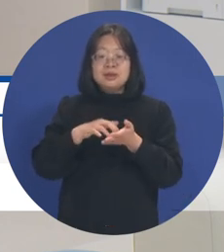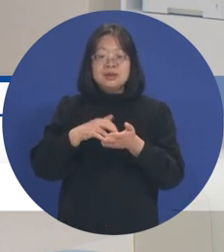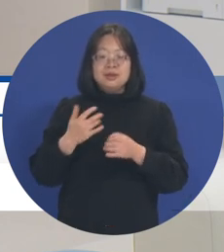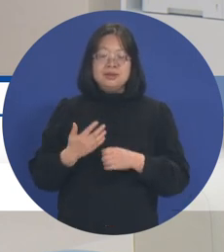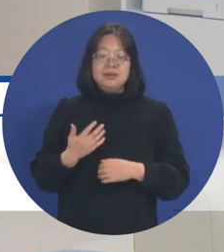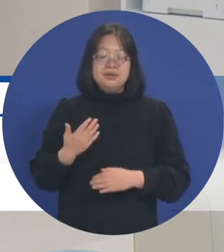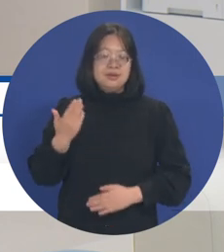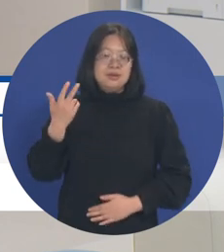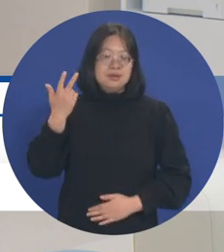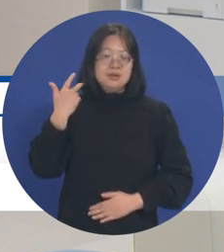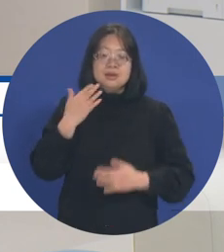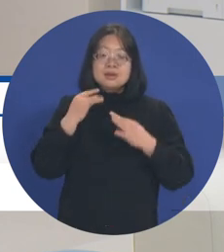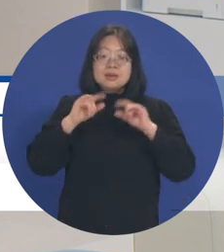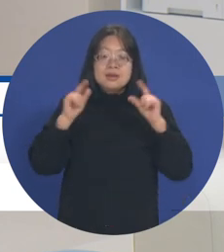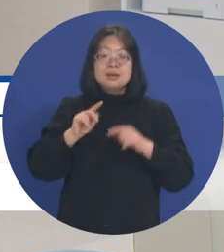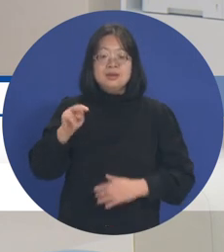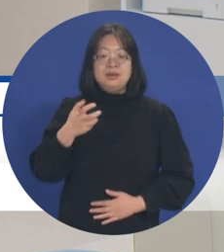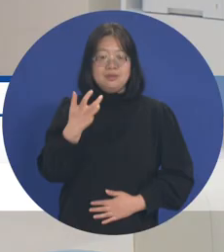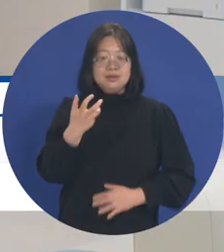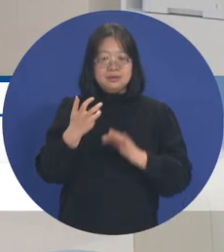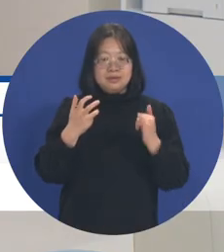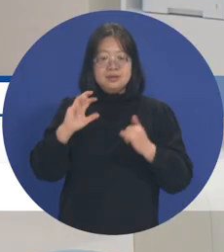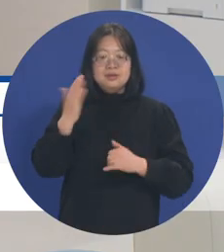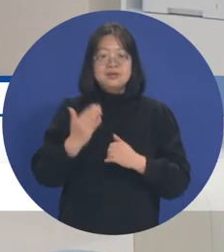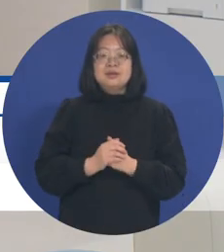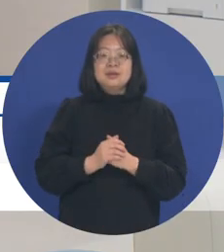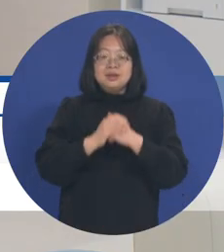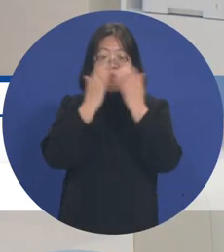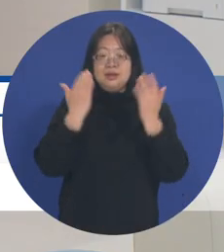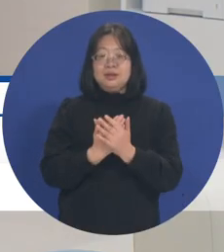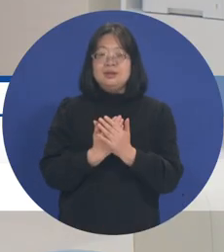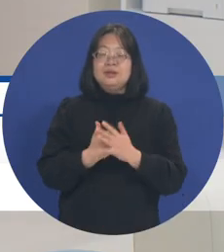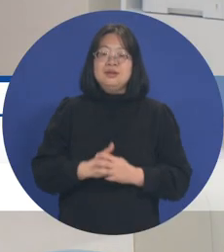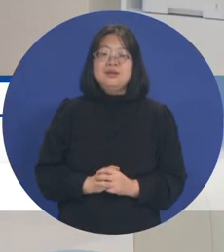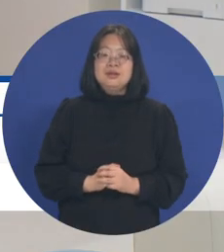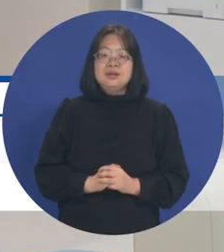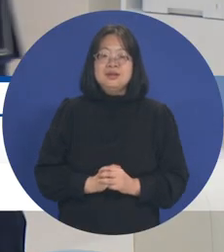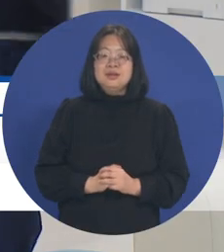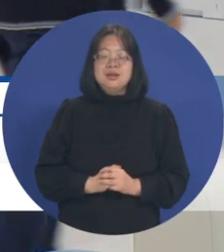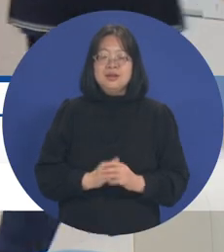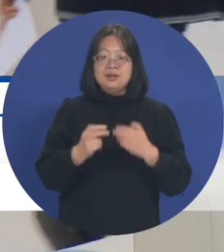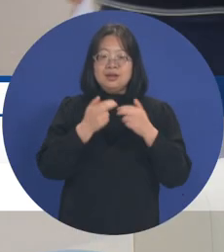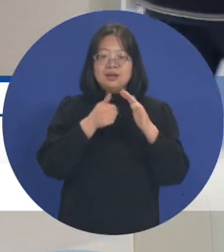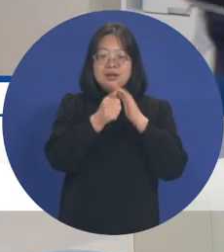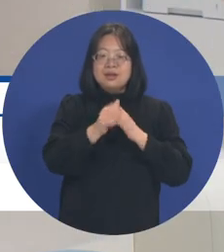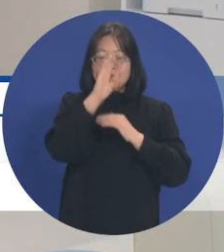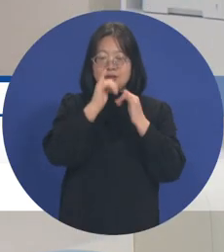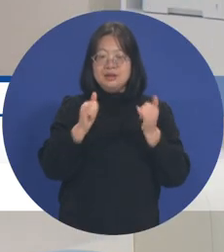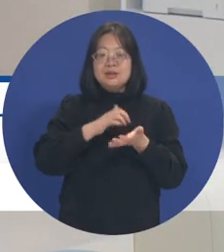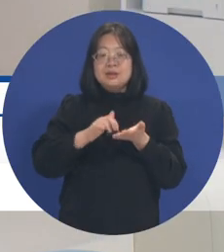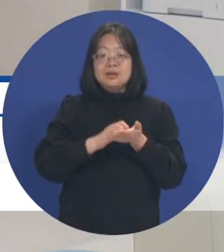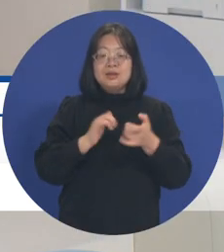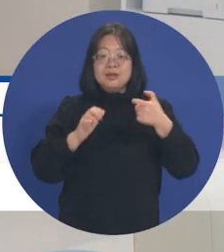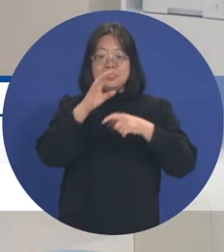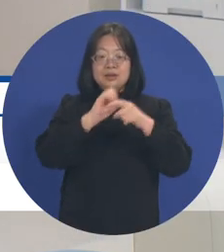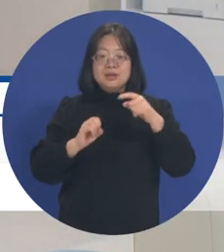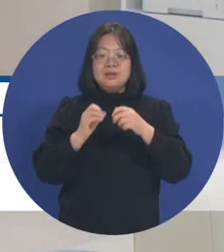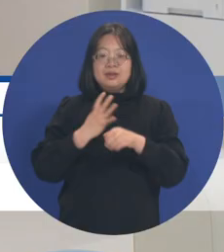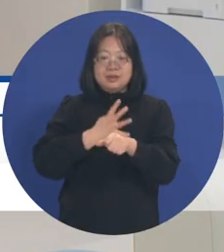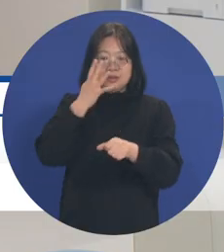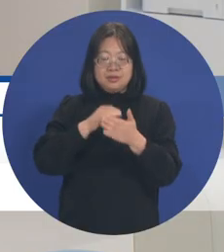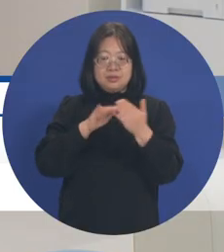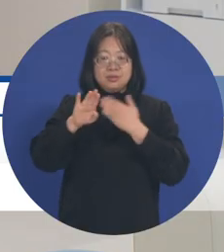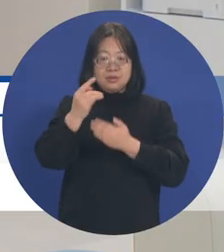주말 같은 경우에 한 280 정도 됐었어요. 전체 그 내원 환자 수의 한 60% 정도가 4시 이후에